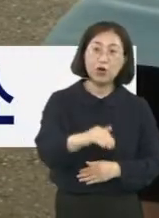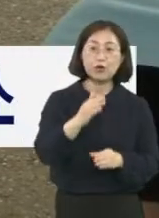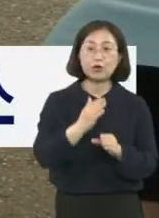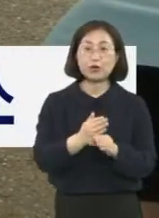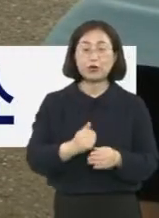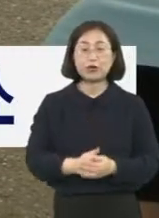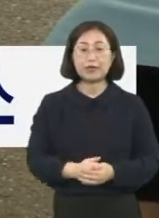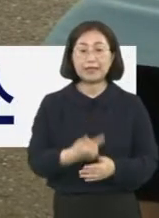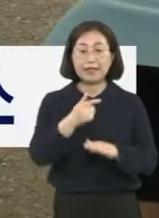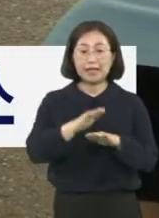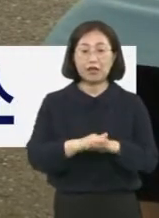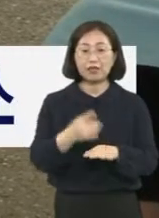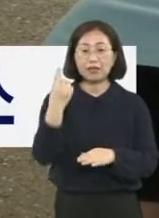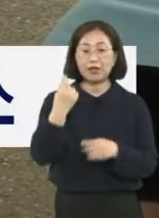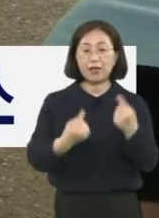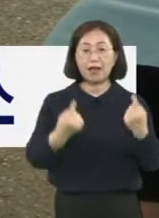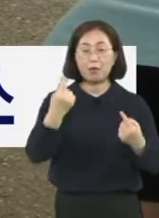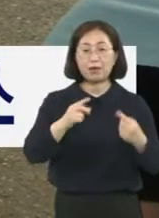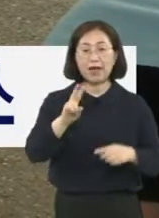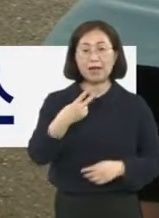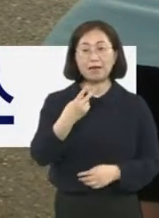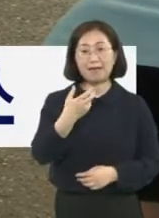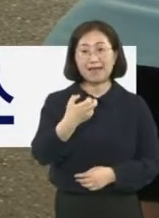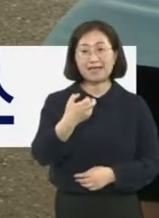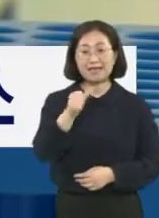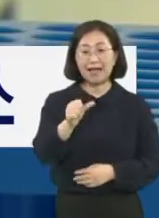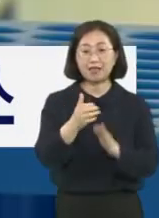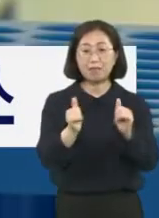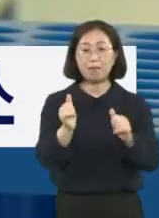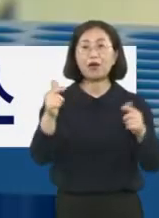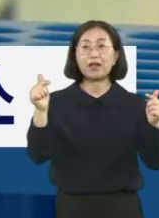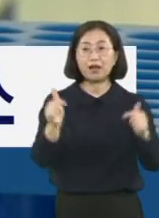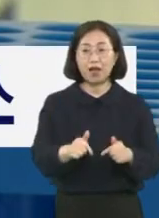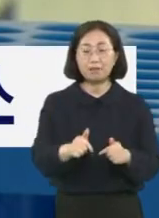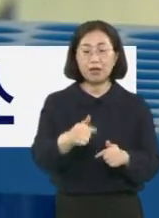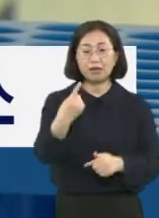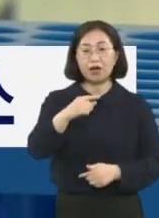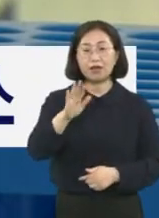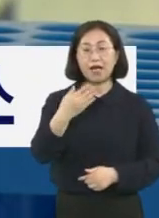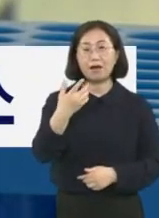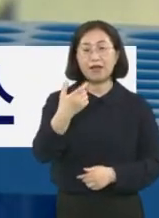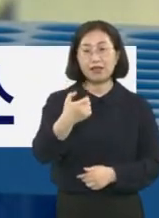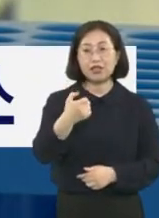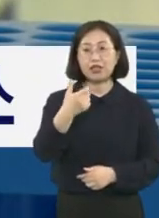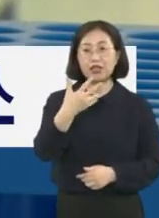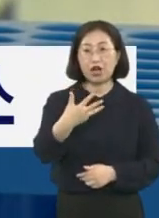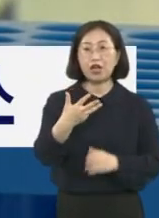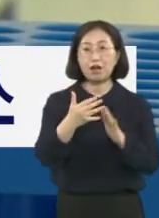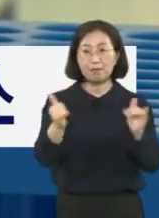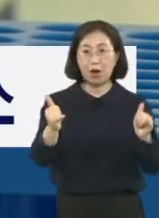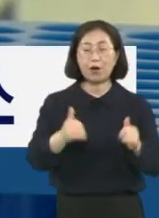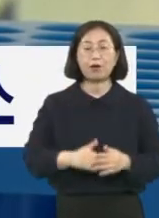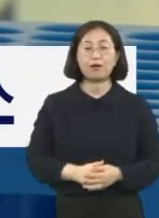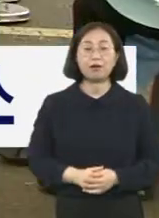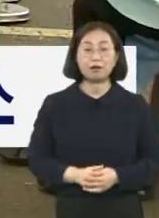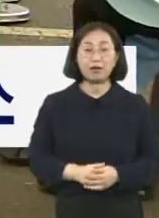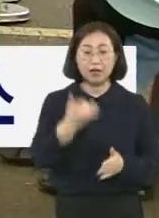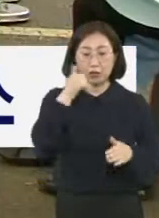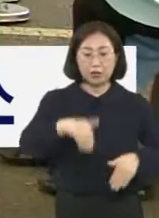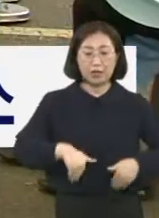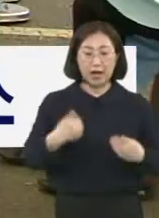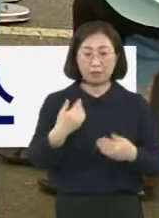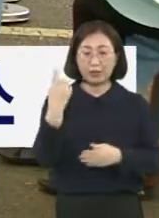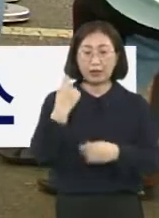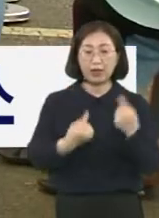이어갔습니다. 대전은 전날보다 275명 감소한 1,458명이 확진 판정을 받았고